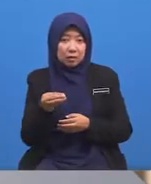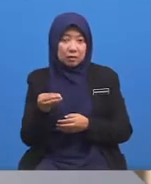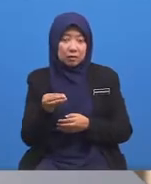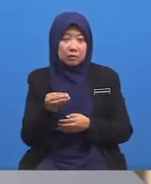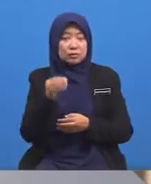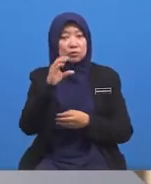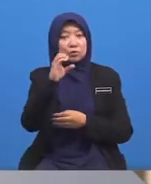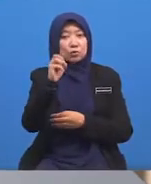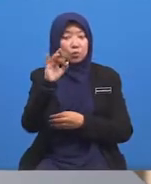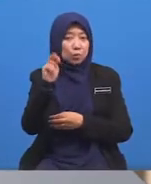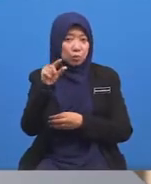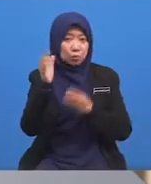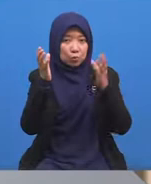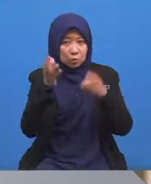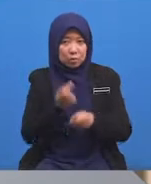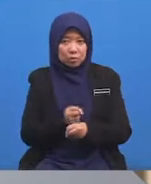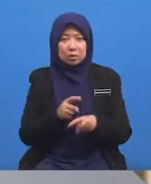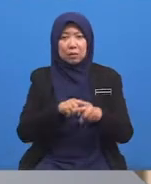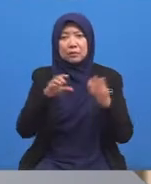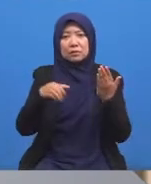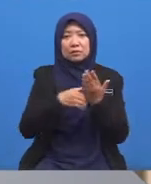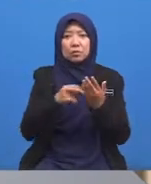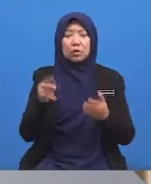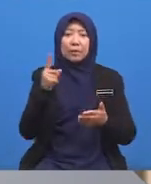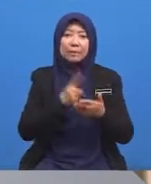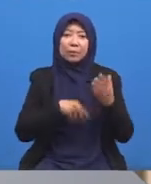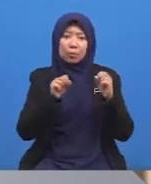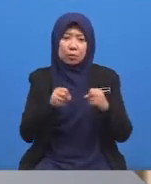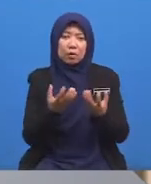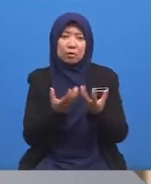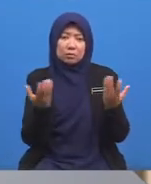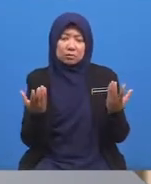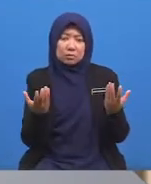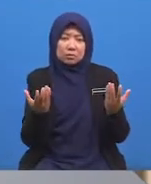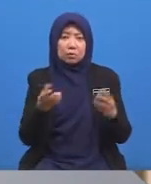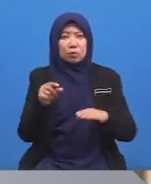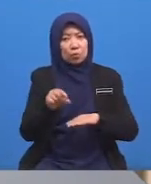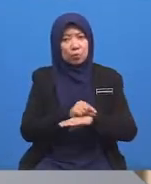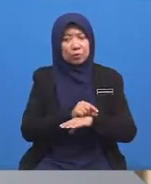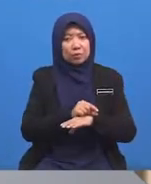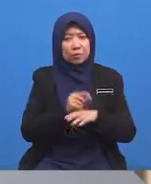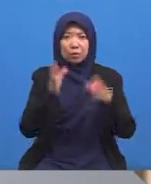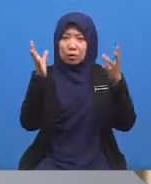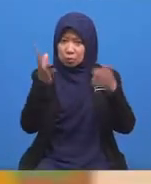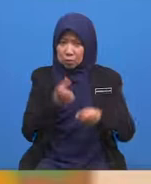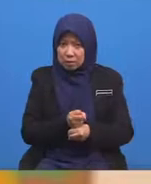Tapi, campuran apakah yang boleh diasingkan menggunakan kaedah turas?